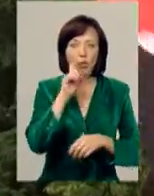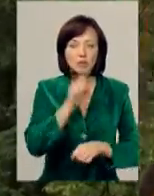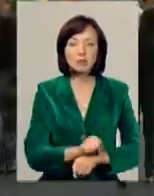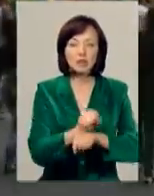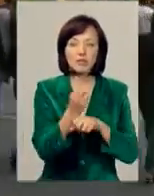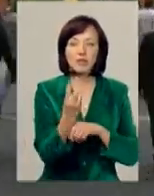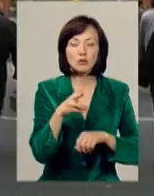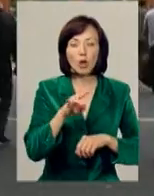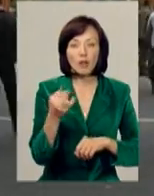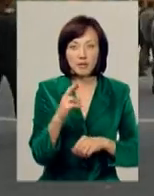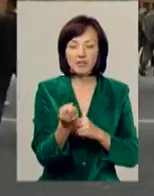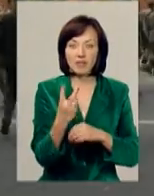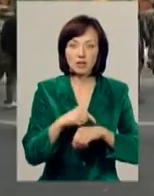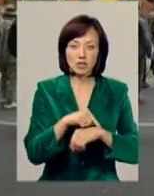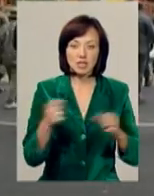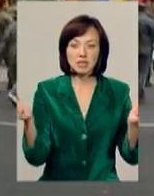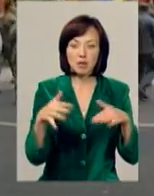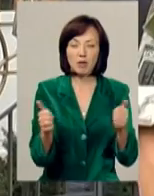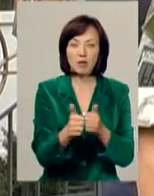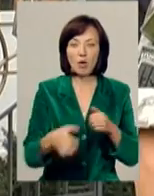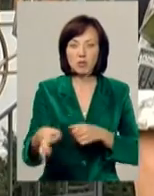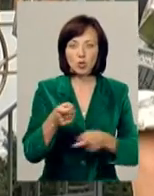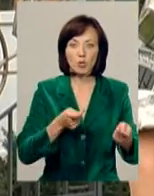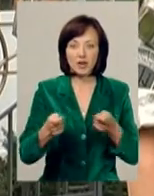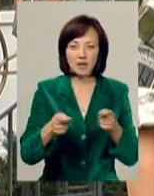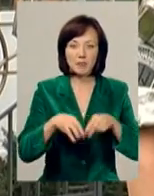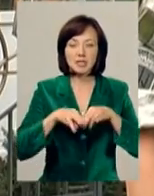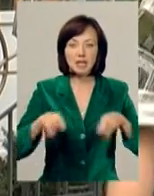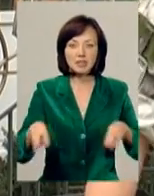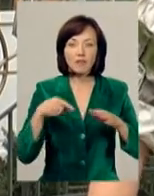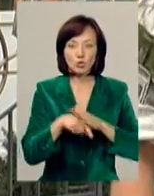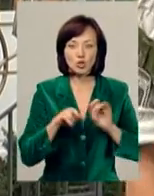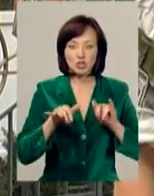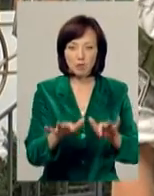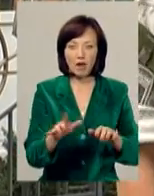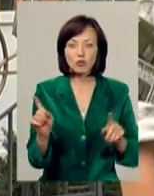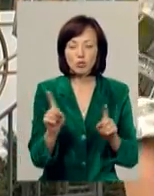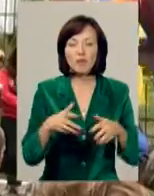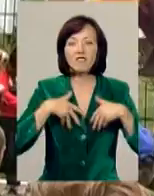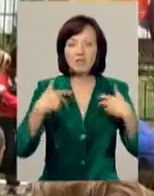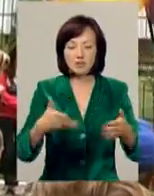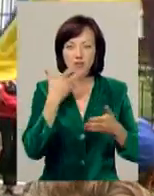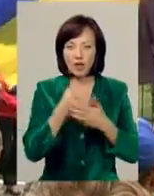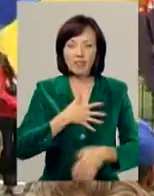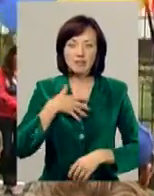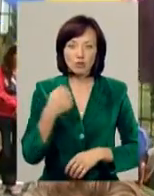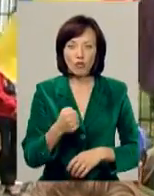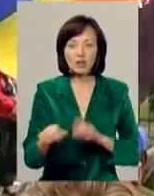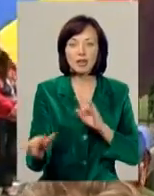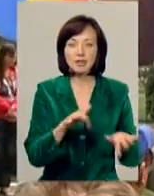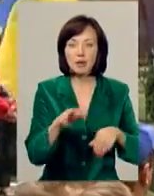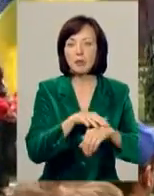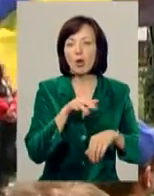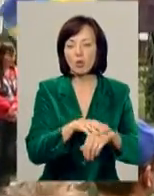12 липня о 12 дня зібрались біля обласного управління Міністерства внутрішніх справ аби висловити своє незадоволення діями